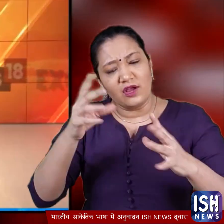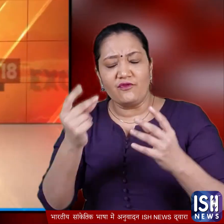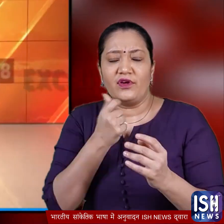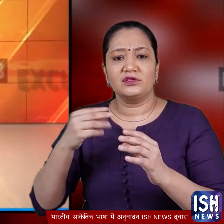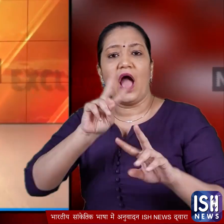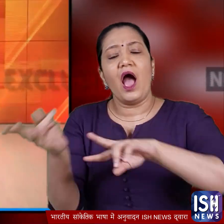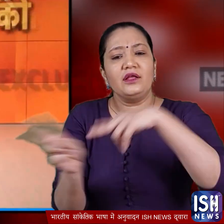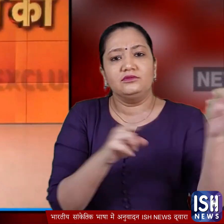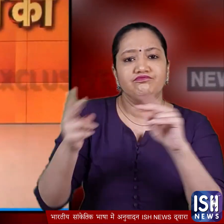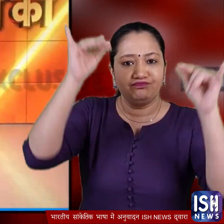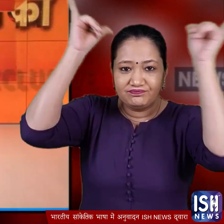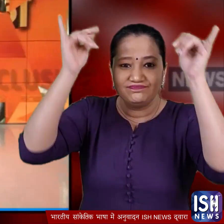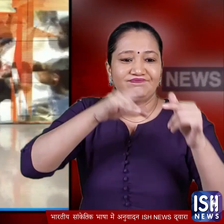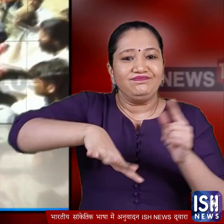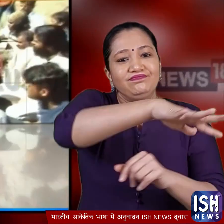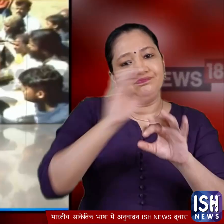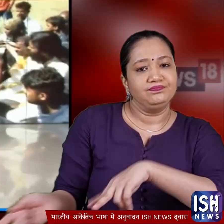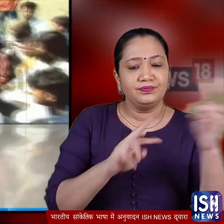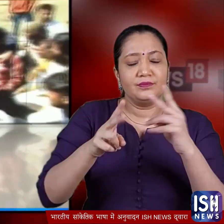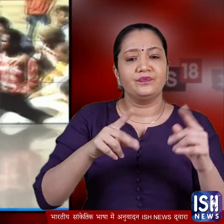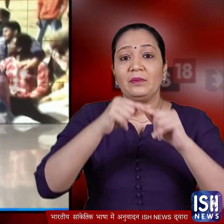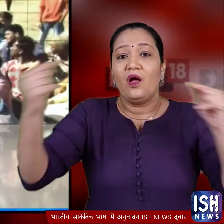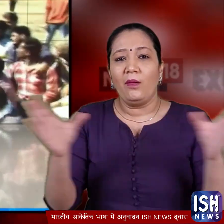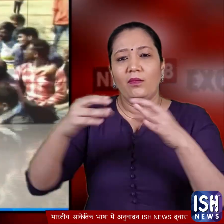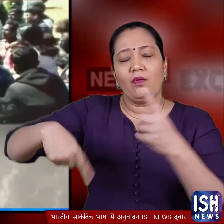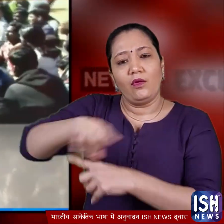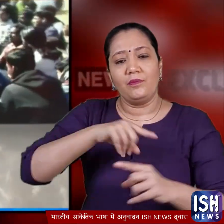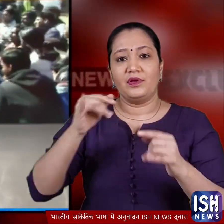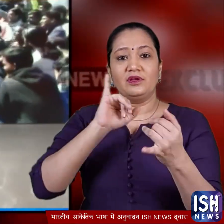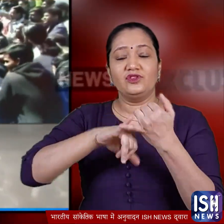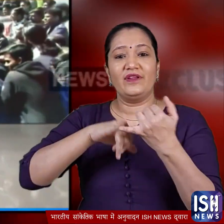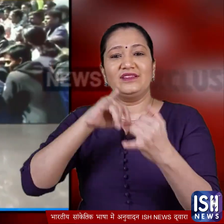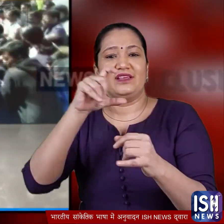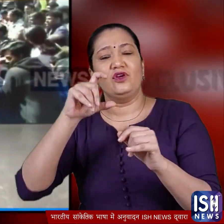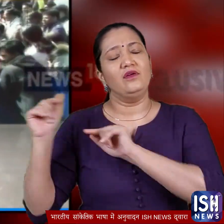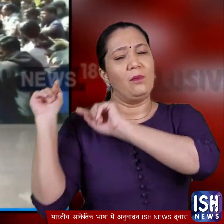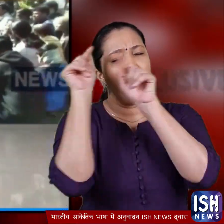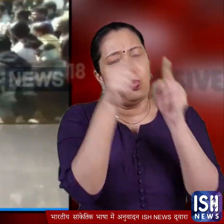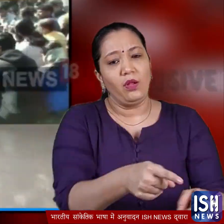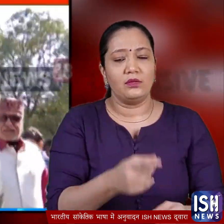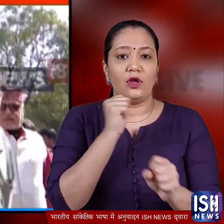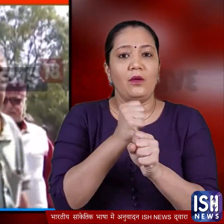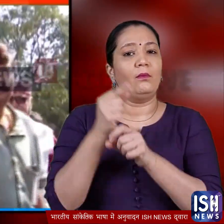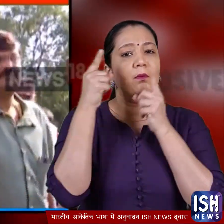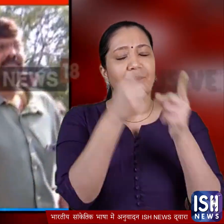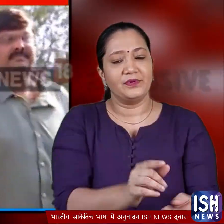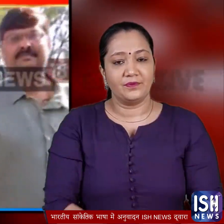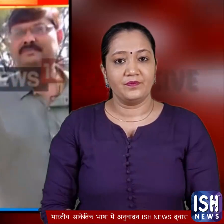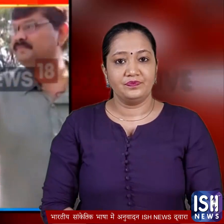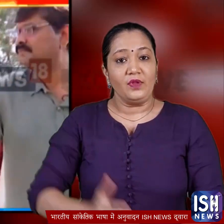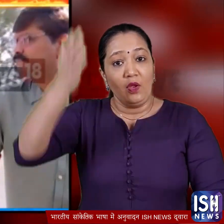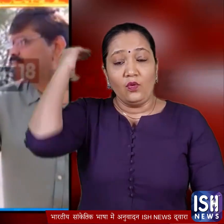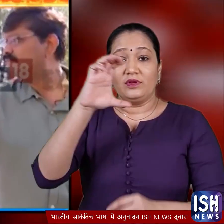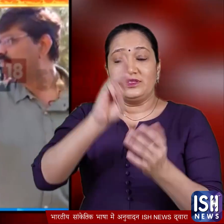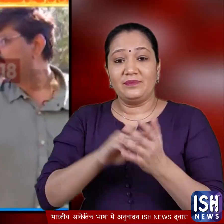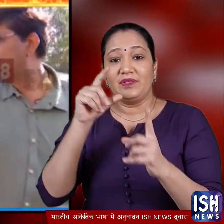उन्हें फौरन दूसरी गौशाला में शिफ्ट कर दिया गया। लेकिन इस मामले पर विपक्ष ने बिना समय गंवाए शिवराज सरकार को घेर लिया और राज्य